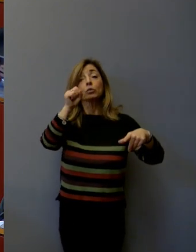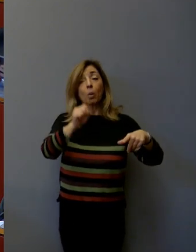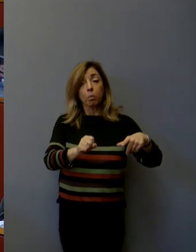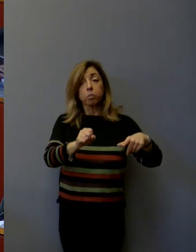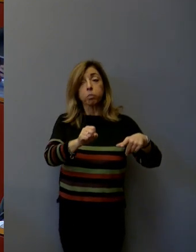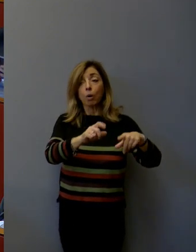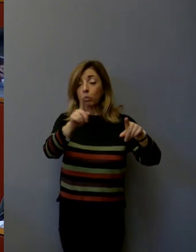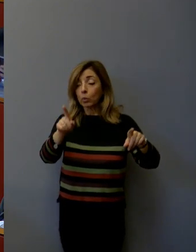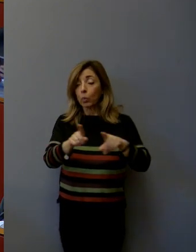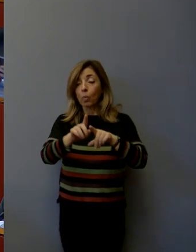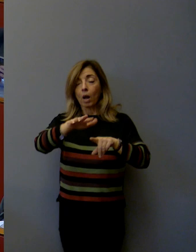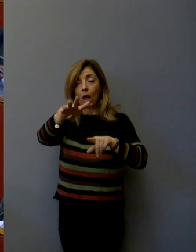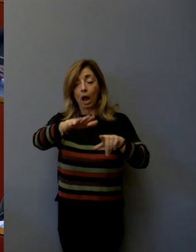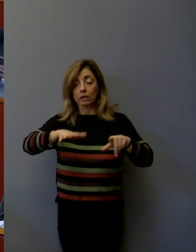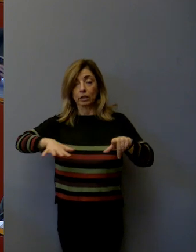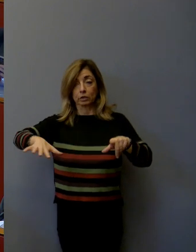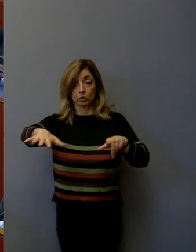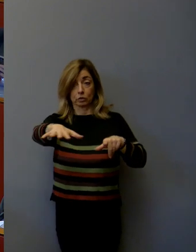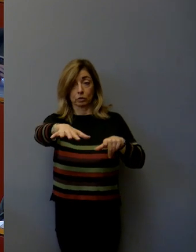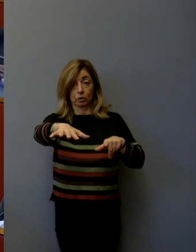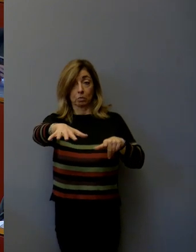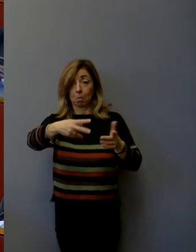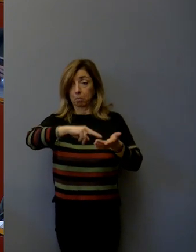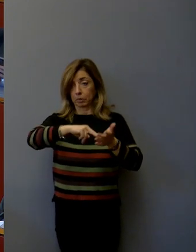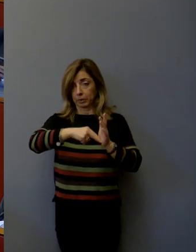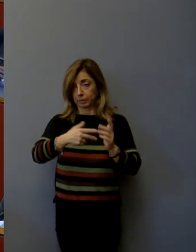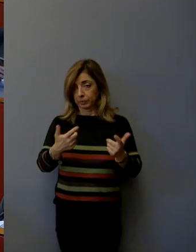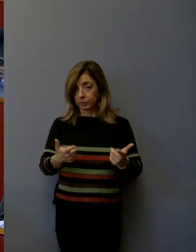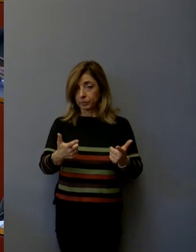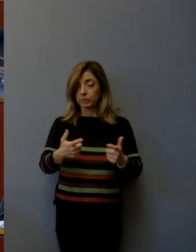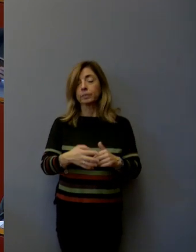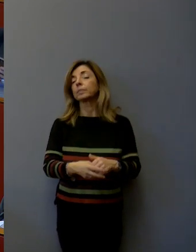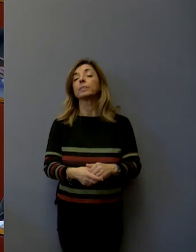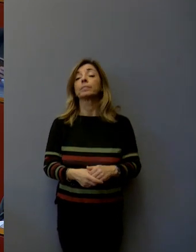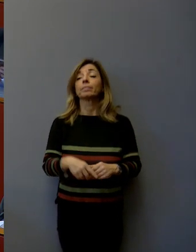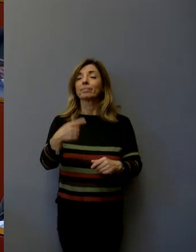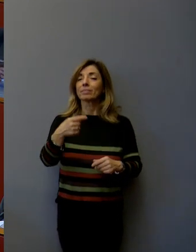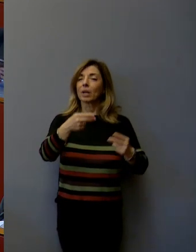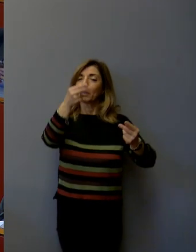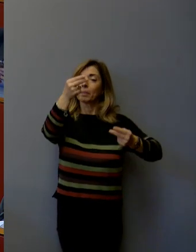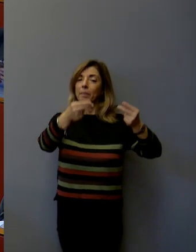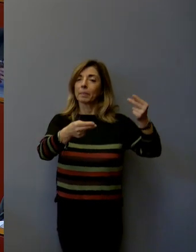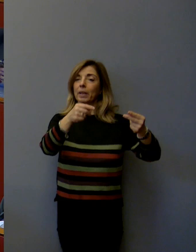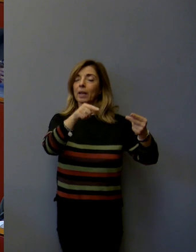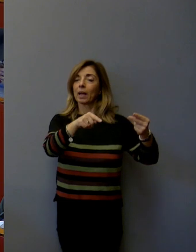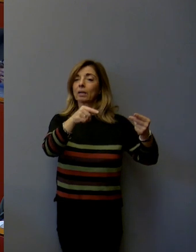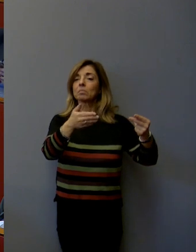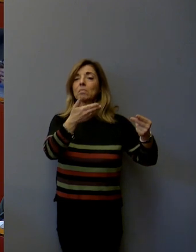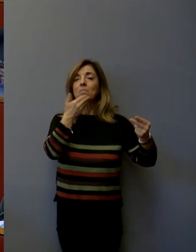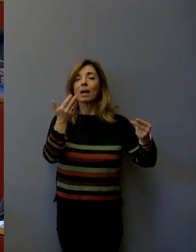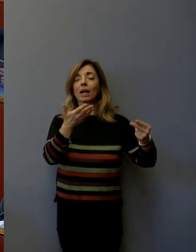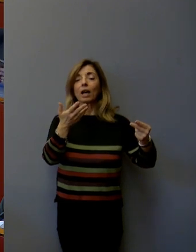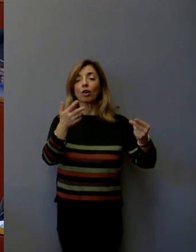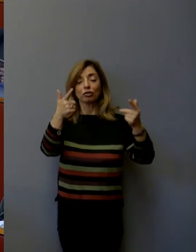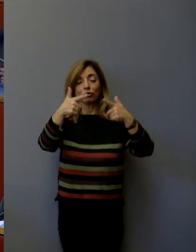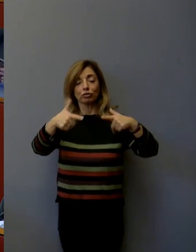questa città senza alcun problema perché quello che manca in questo bilancio ha una visione complessiva